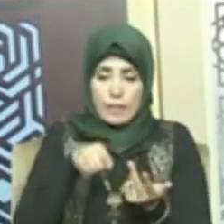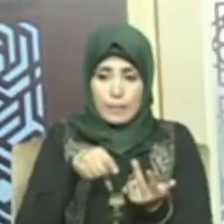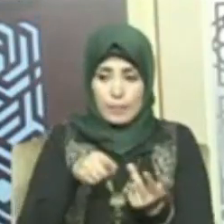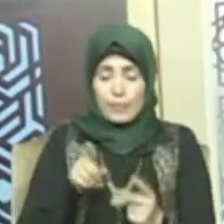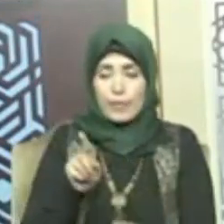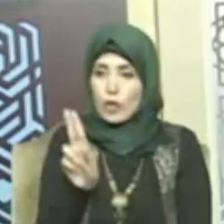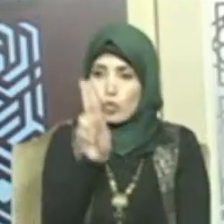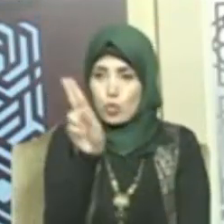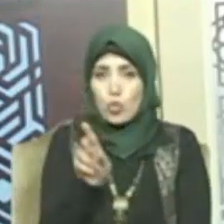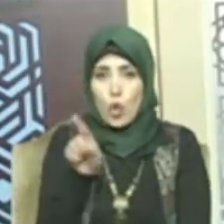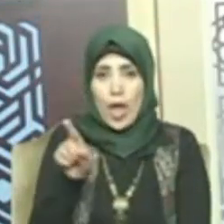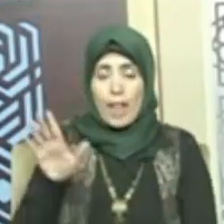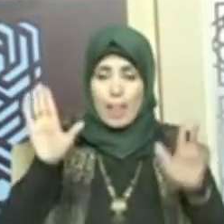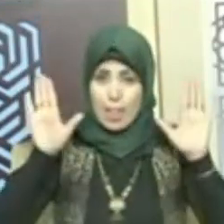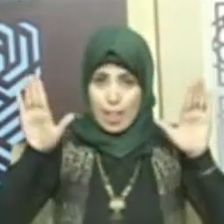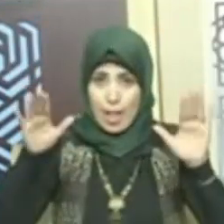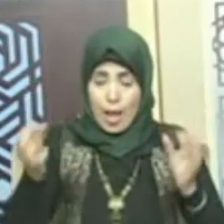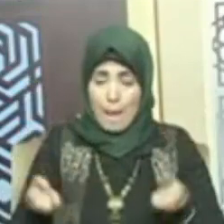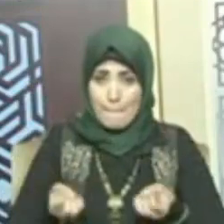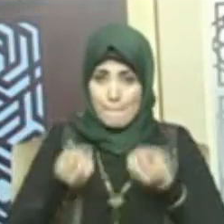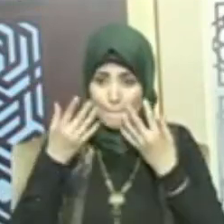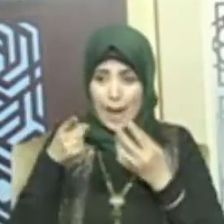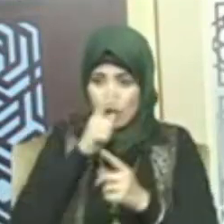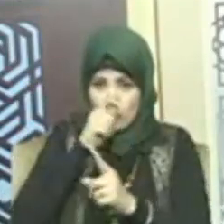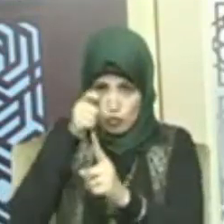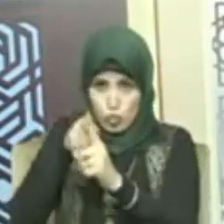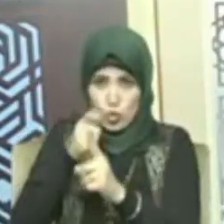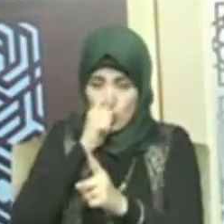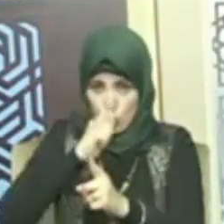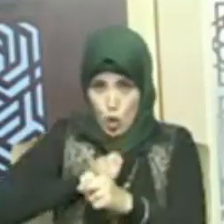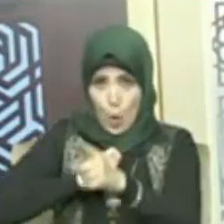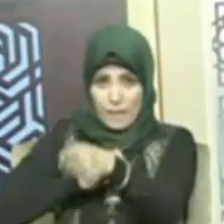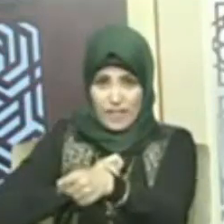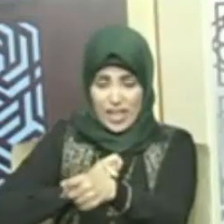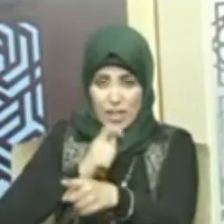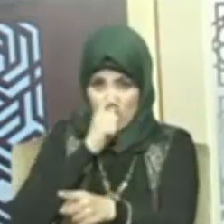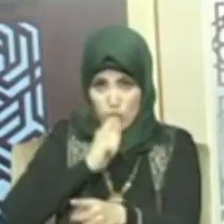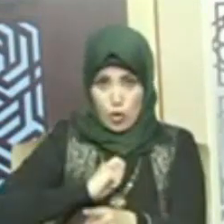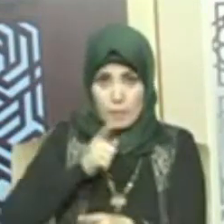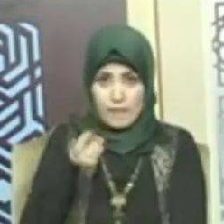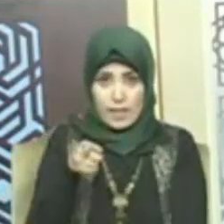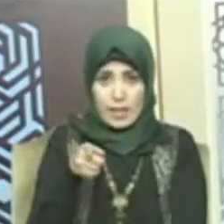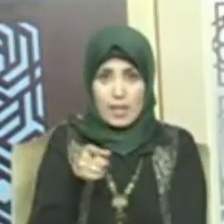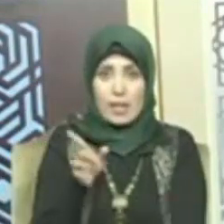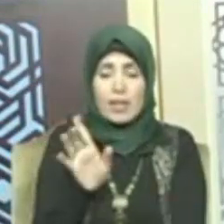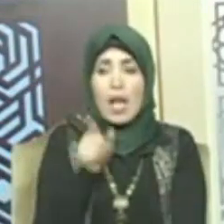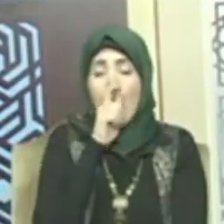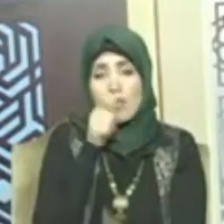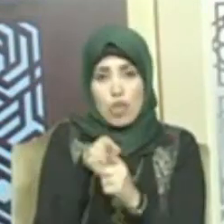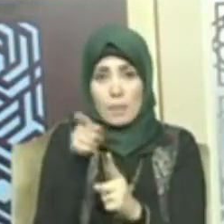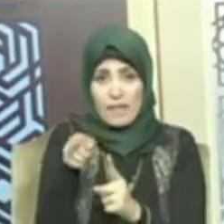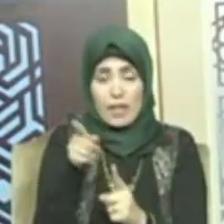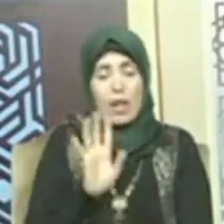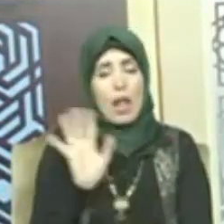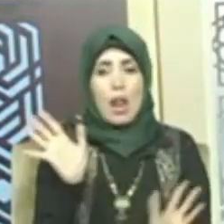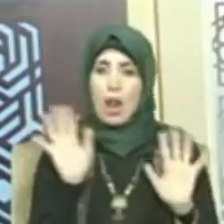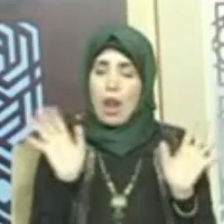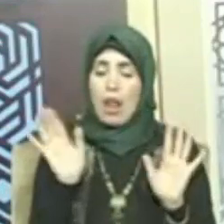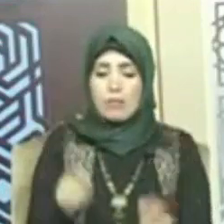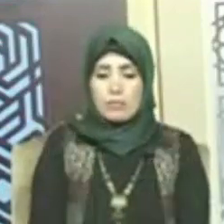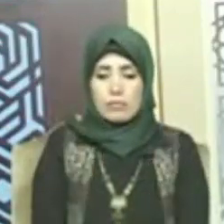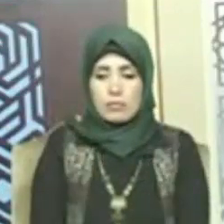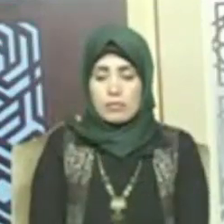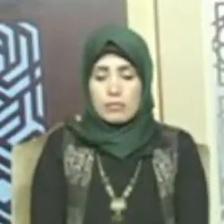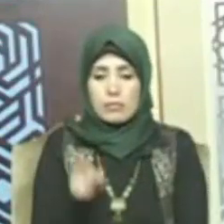أظلمك كتبت الحافظون؟ يقول: لا. ألك عذر؟ يقول: